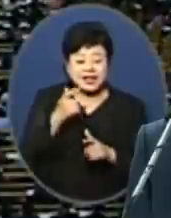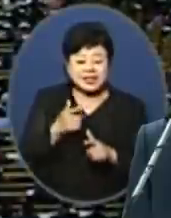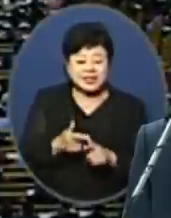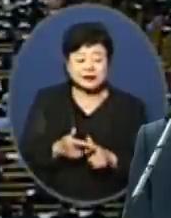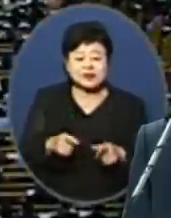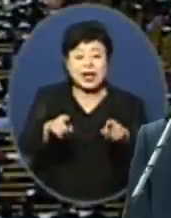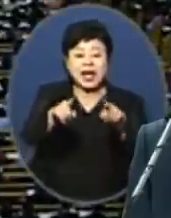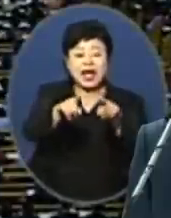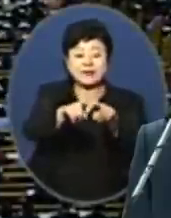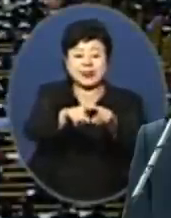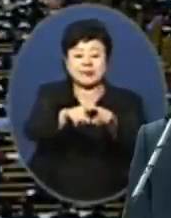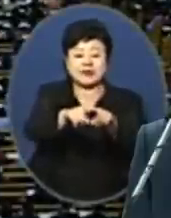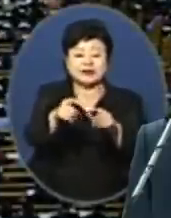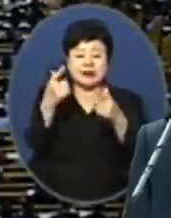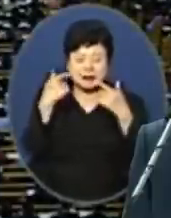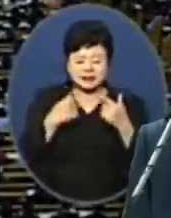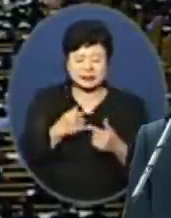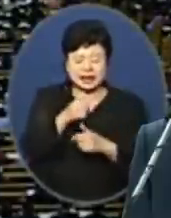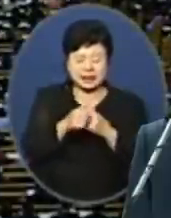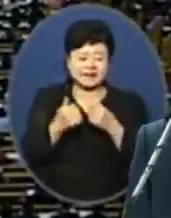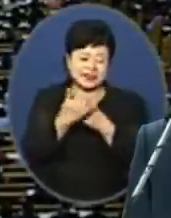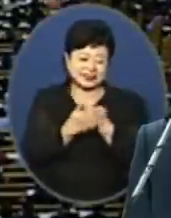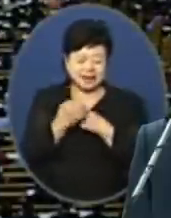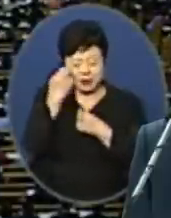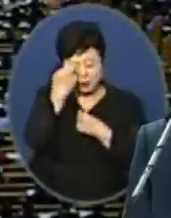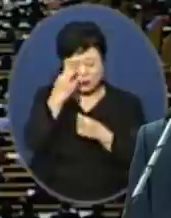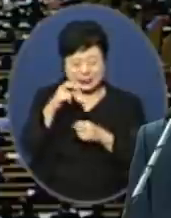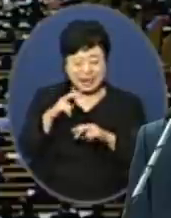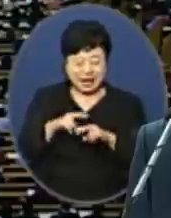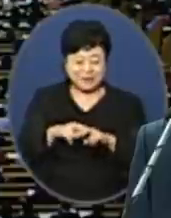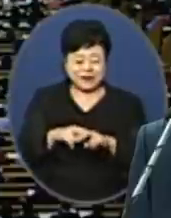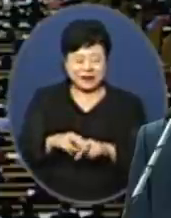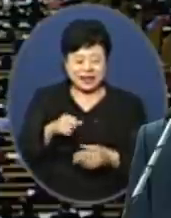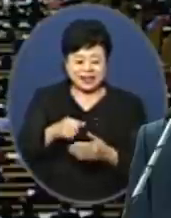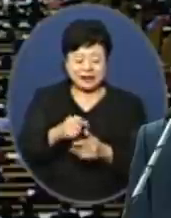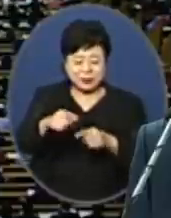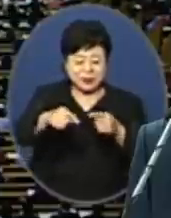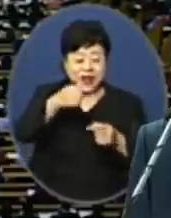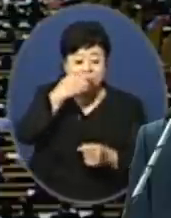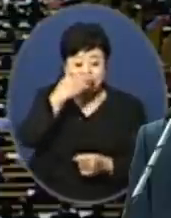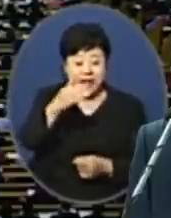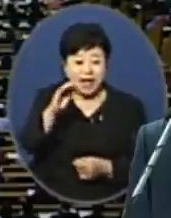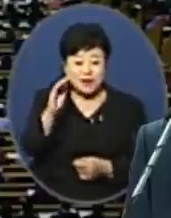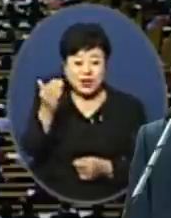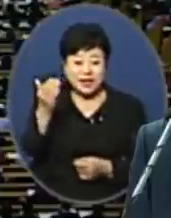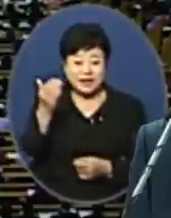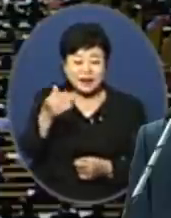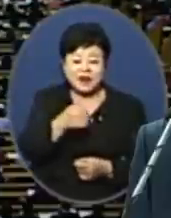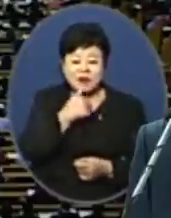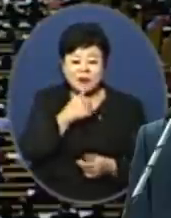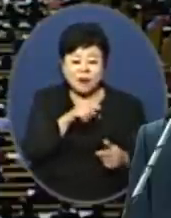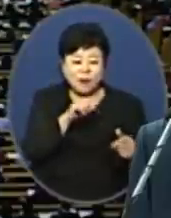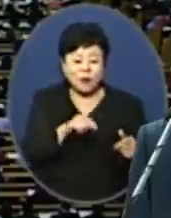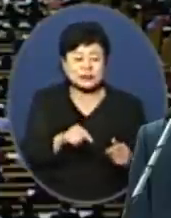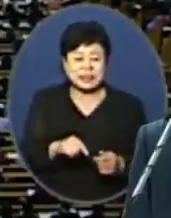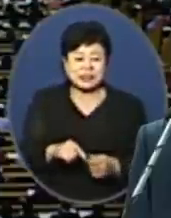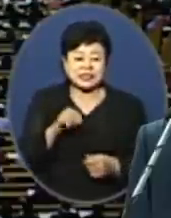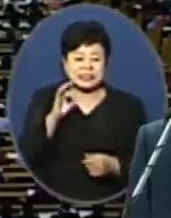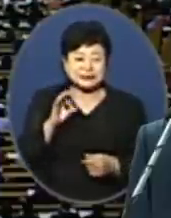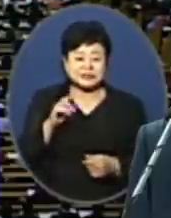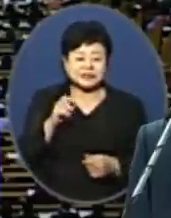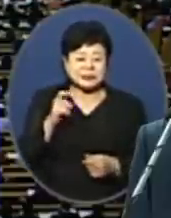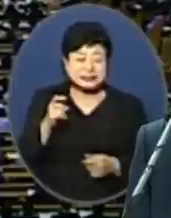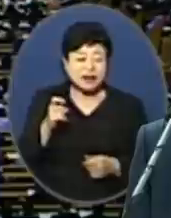예수님과 함께라면 우리는 언제든지 하나님의 은혜의 보좌 앞에 담대히 나갈 수가 있는 것입니다. 로마서 5장 10절로 11절에 보면